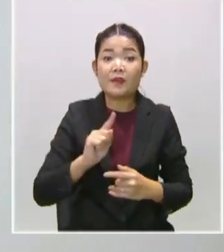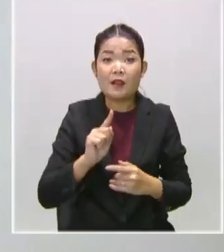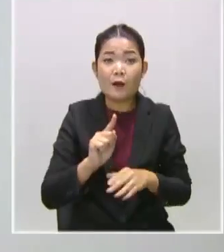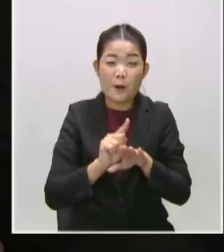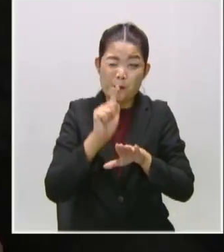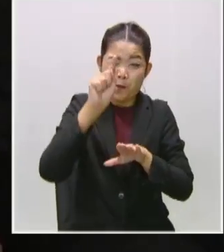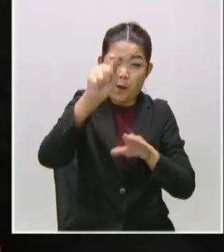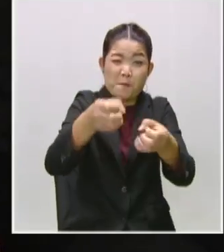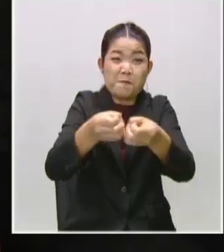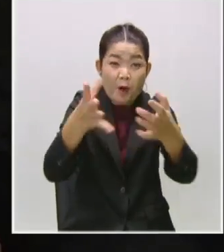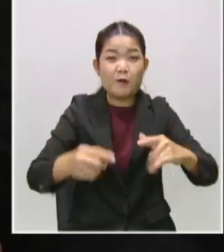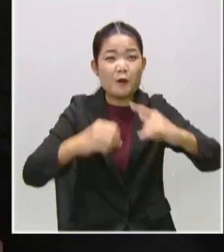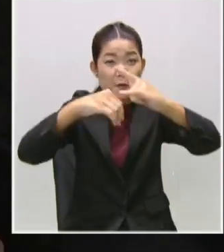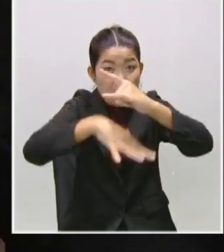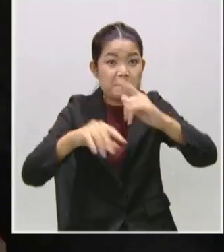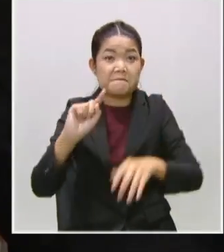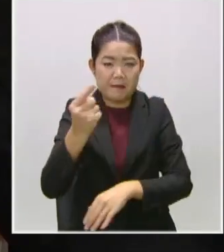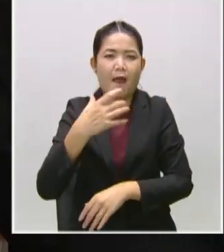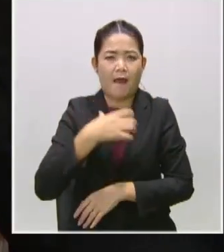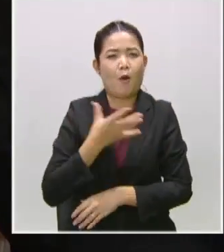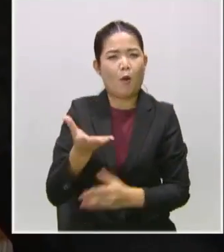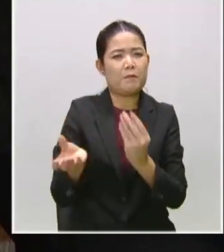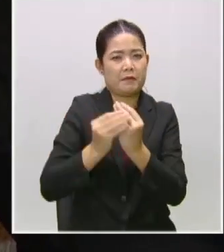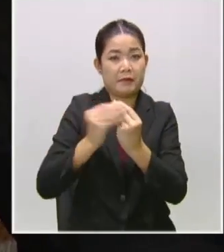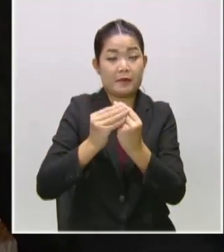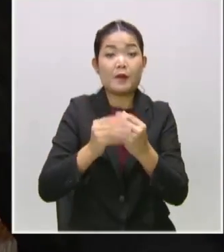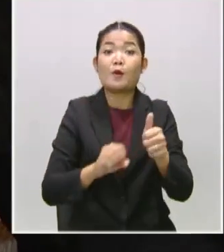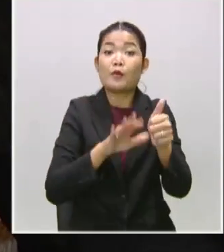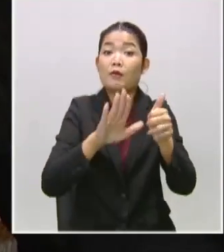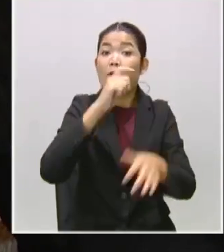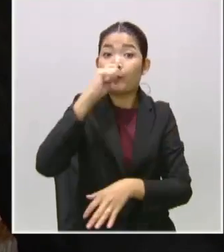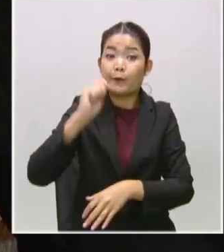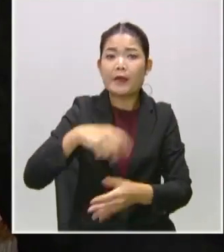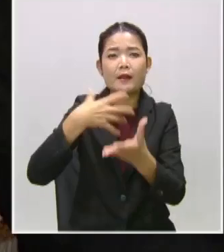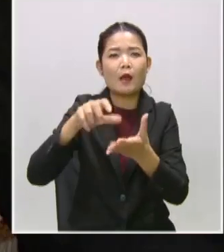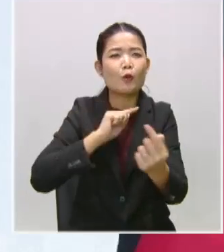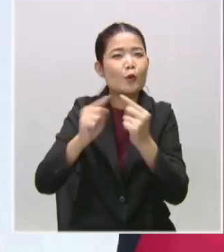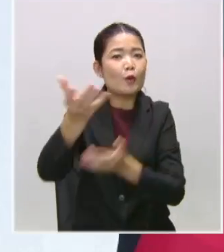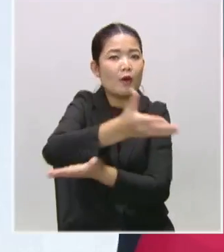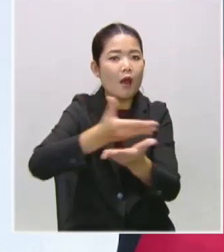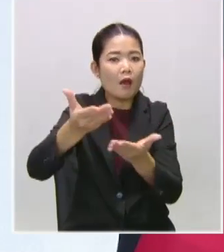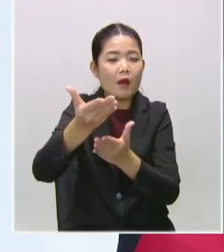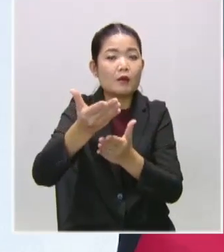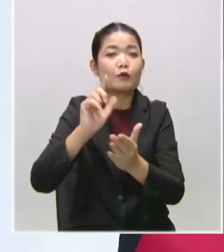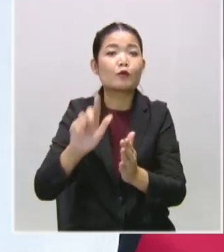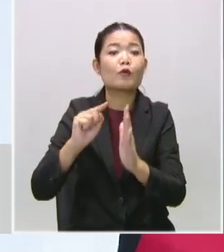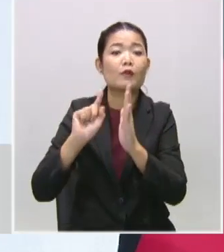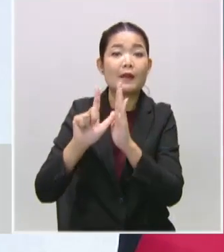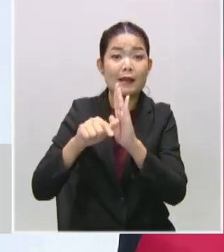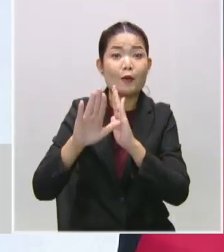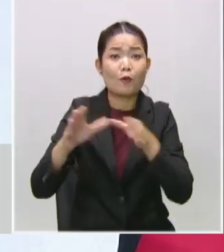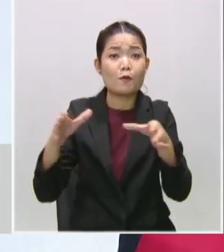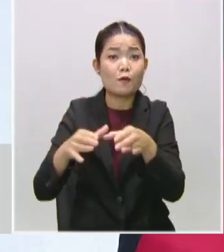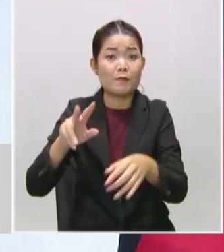ยไกลและเครื่องบินรบรุ่นใหม่ๆนะคะผู้นำยูเครนยังกล่าวด้วยว่าเขาได้พูดคุยเรื่องนี้กับนายเยนสโตเทนเบิร์กเลขาธิการนาโต้